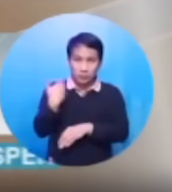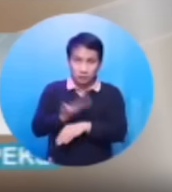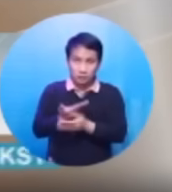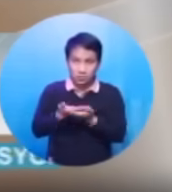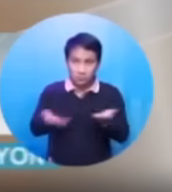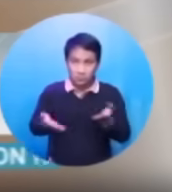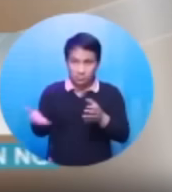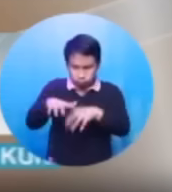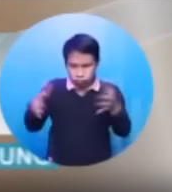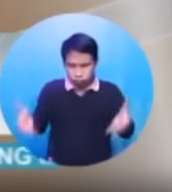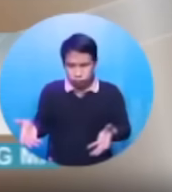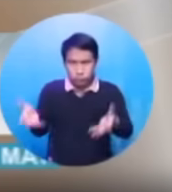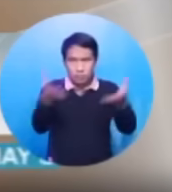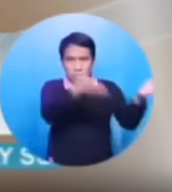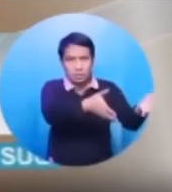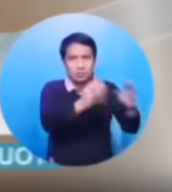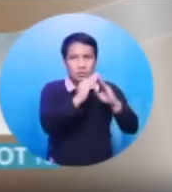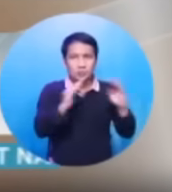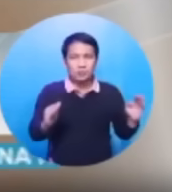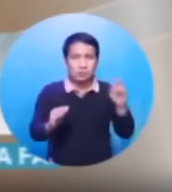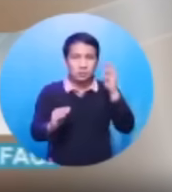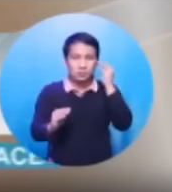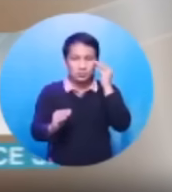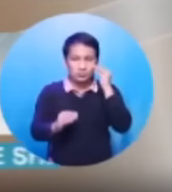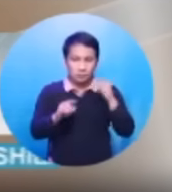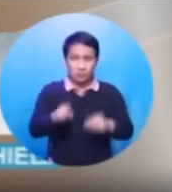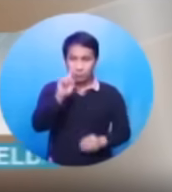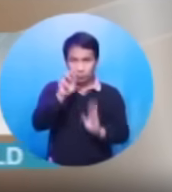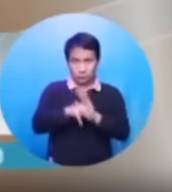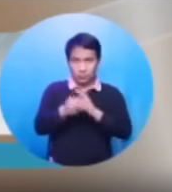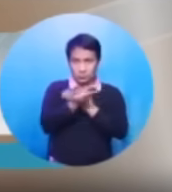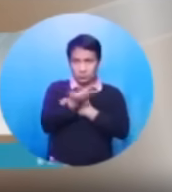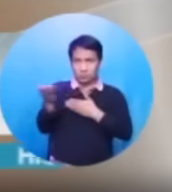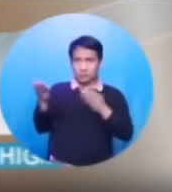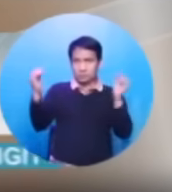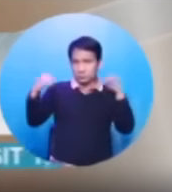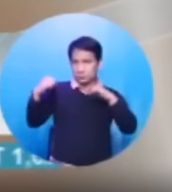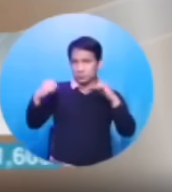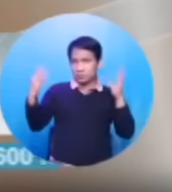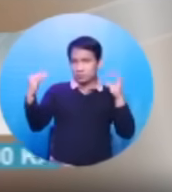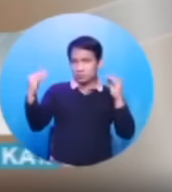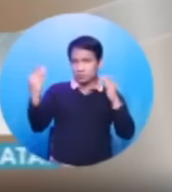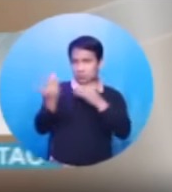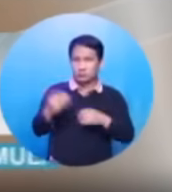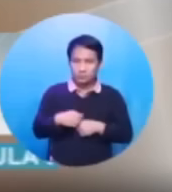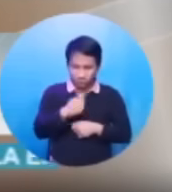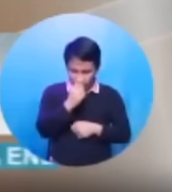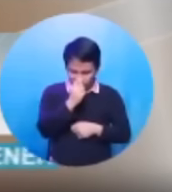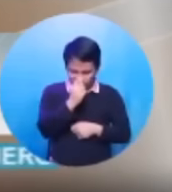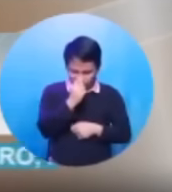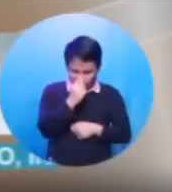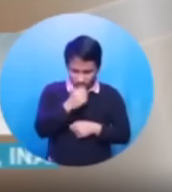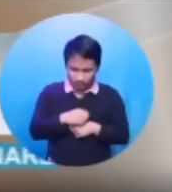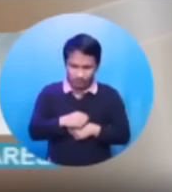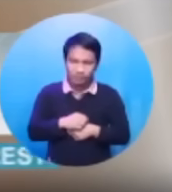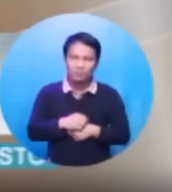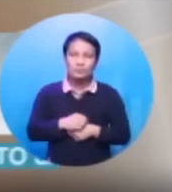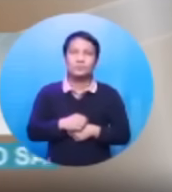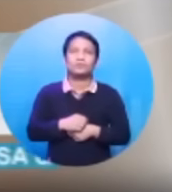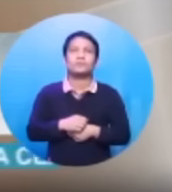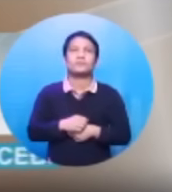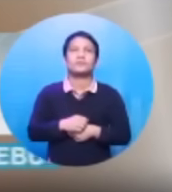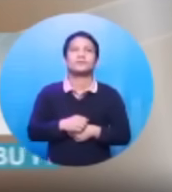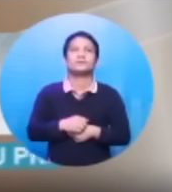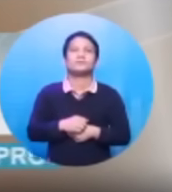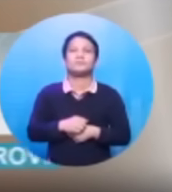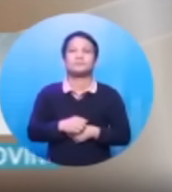po, nilagay niya na po doon. Okay. Bigyan ko kayo ng 1 minute mag-usap dalawa. Tinan ko kung kaya nyo ayusin to. Otherwise, demandahan ng kahinat na nito. Sige,